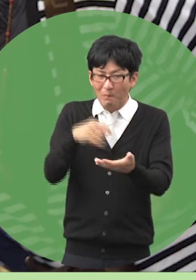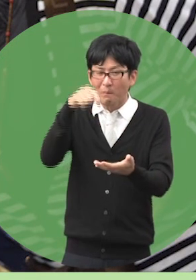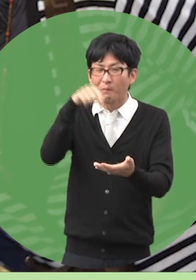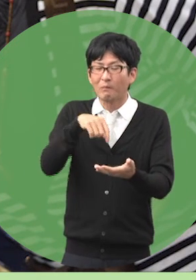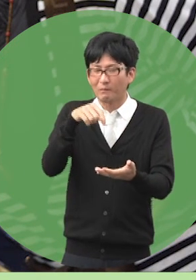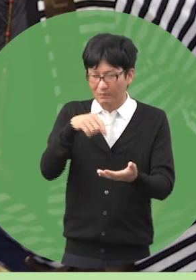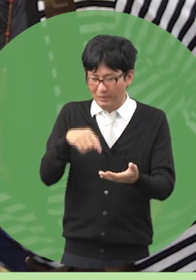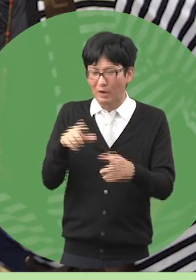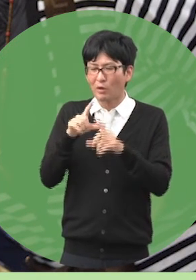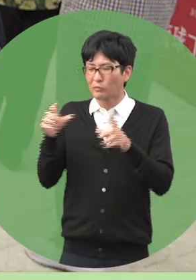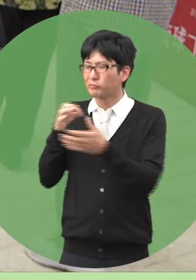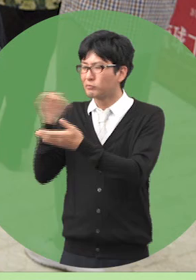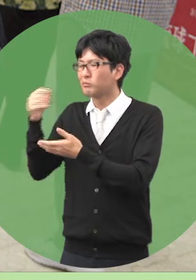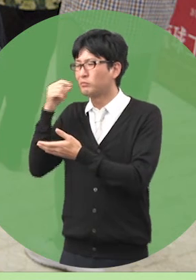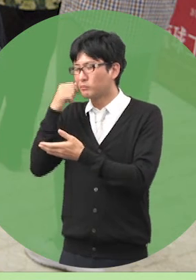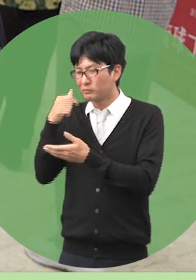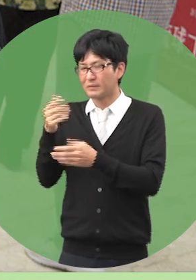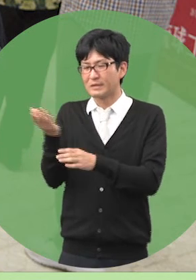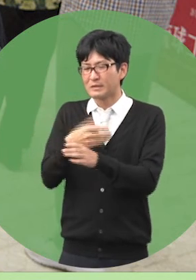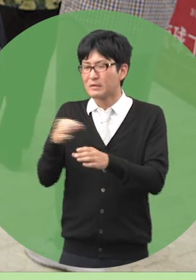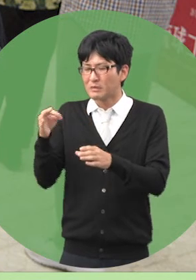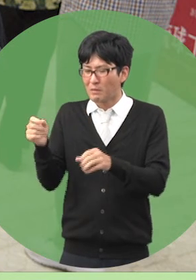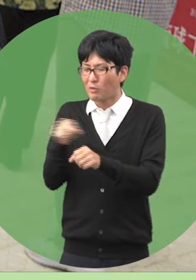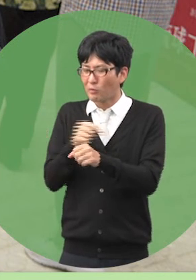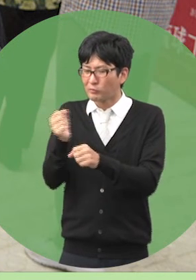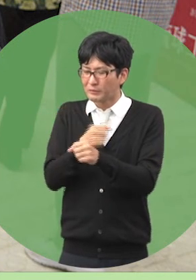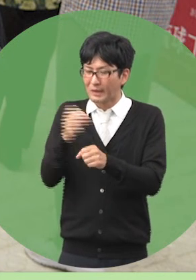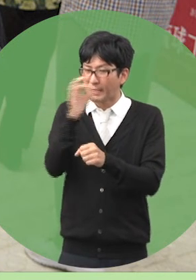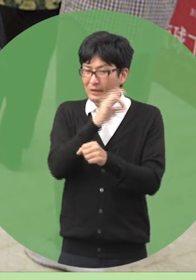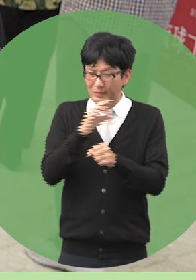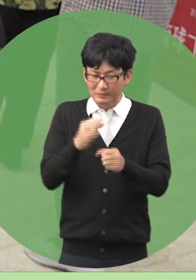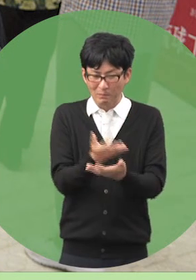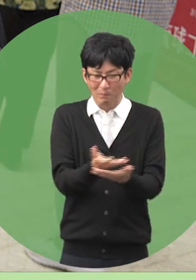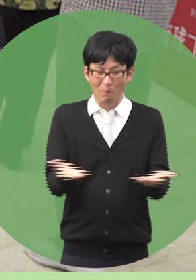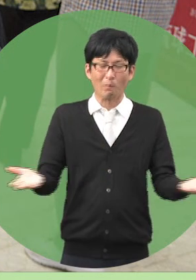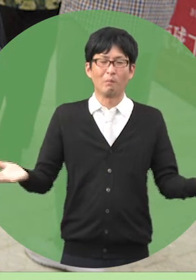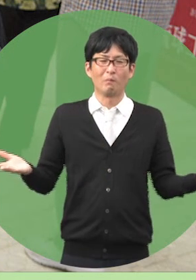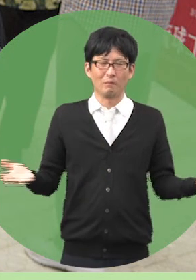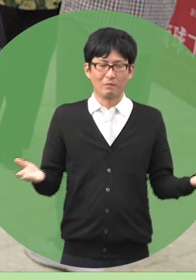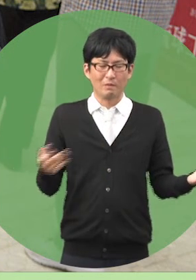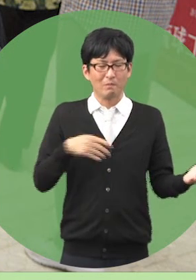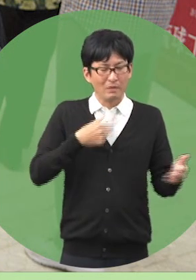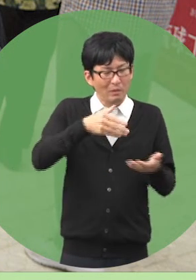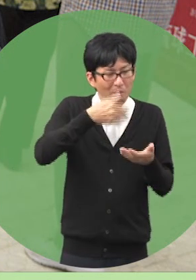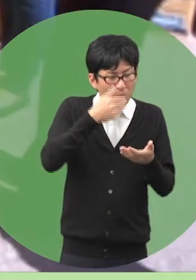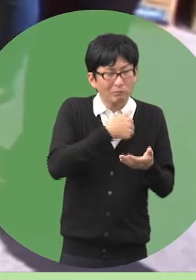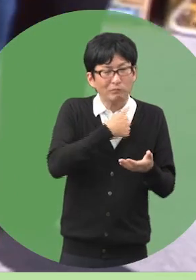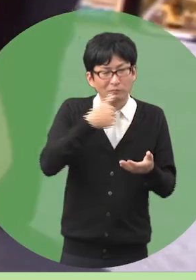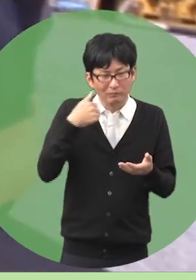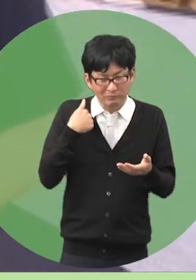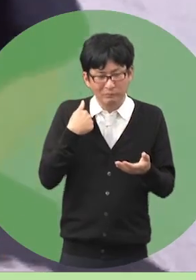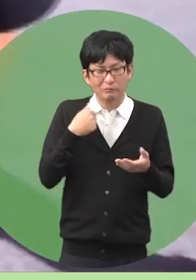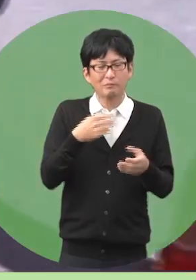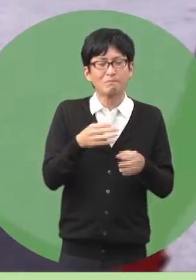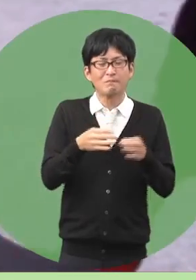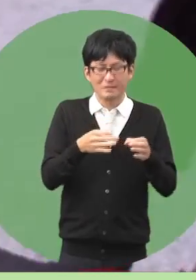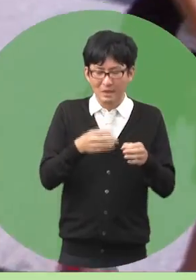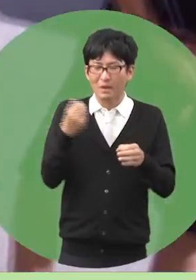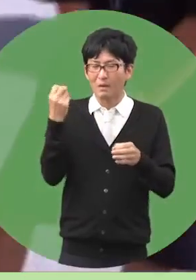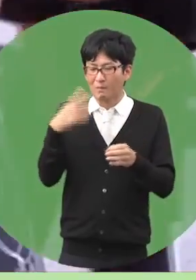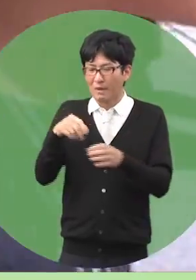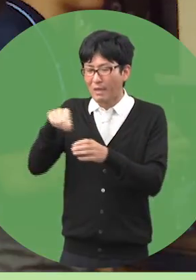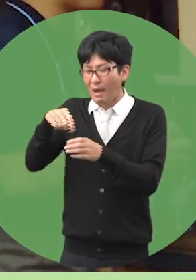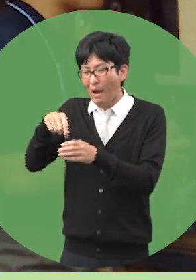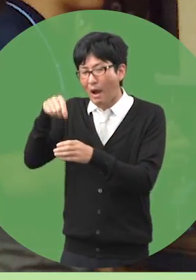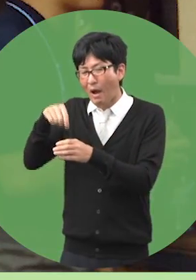に入らない離島の特産品が一堂に会し、自慢のグルメが会場で味わえる離島食堂や離島